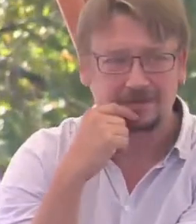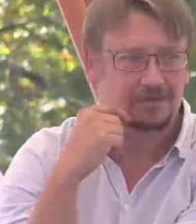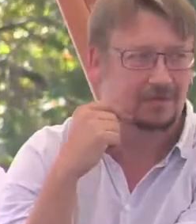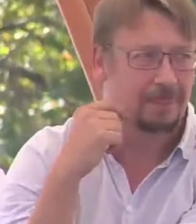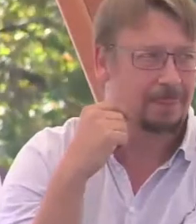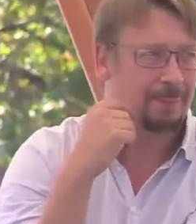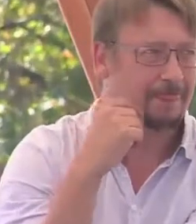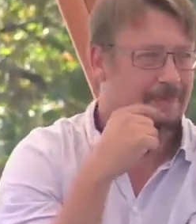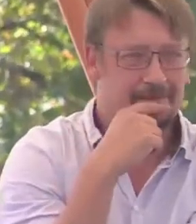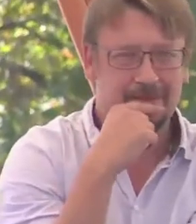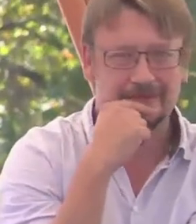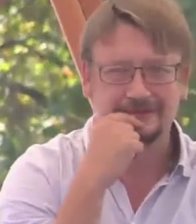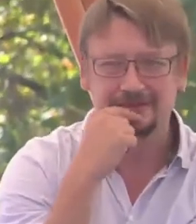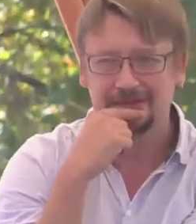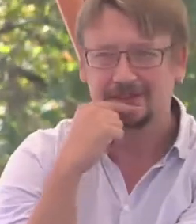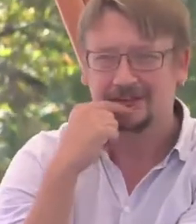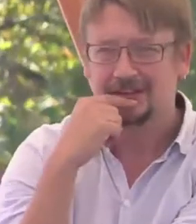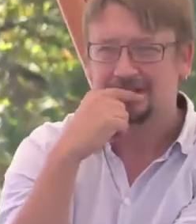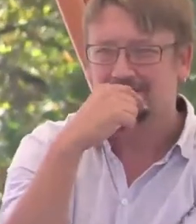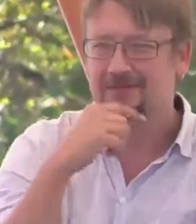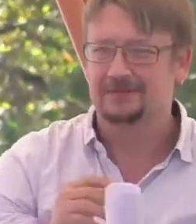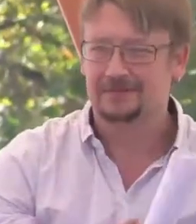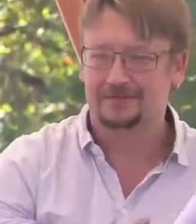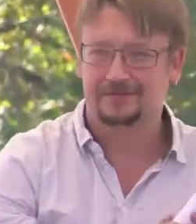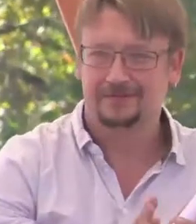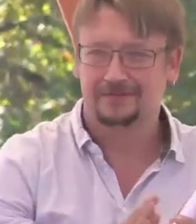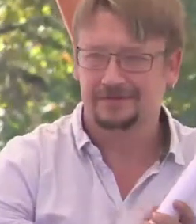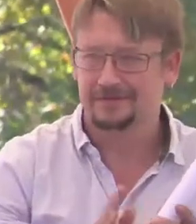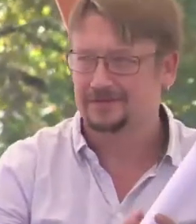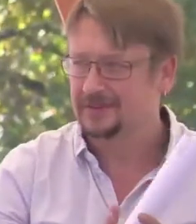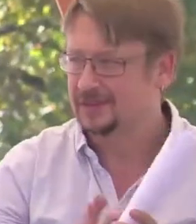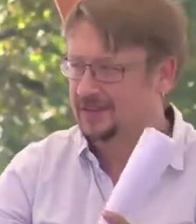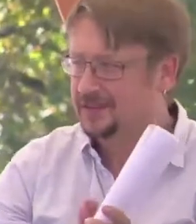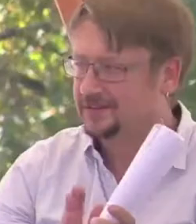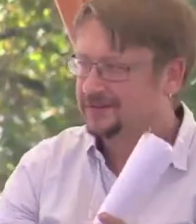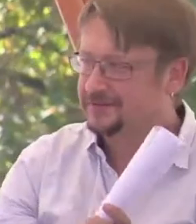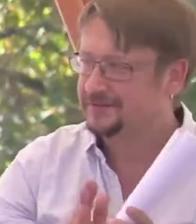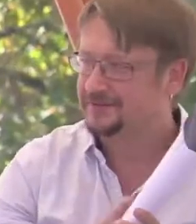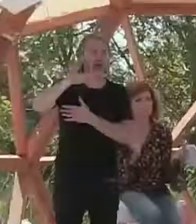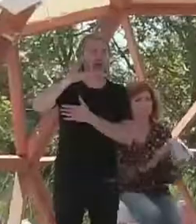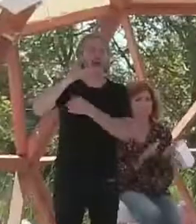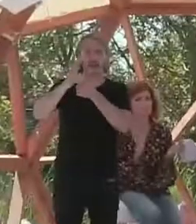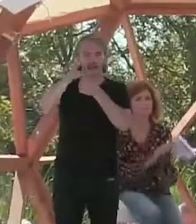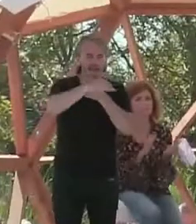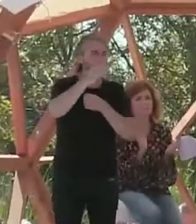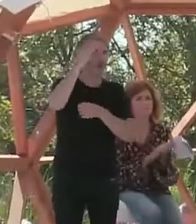això us dono les gràcies a vosaltres. Gràcies que esteu a tots els barris, a les viles, als pobles,